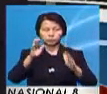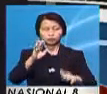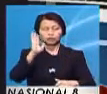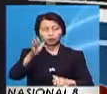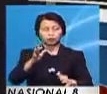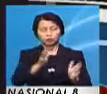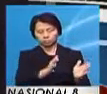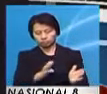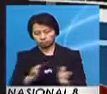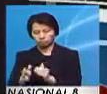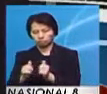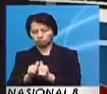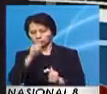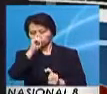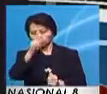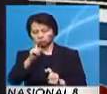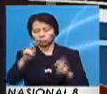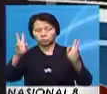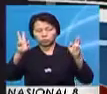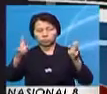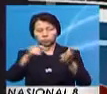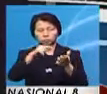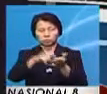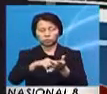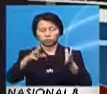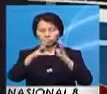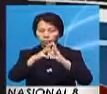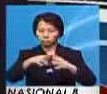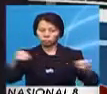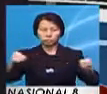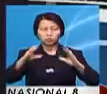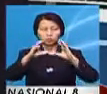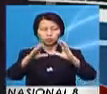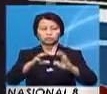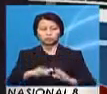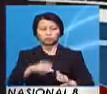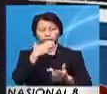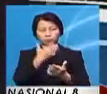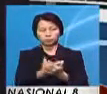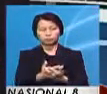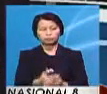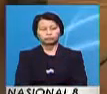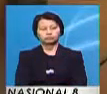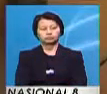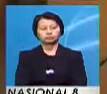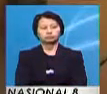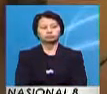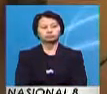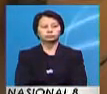bakal diatur bagi memastikan isu ini diselesaikan secara baik.